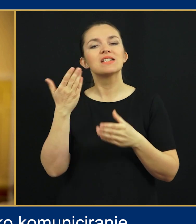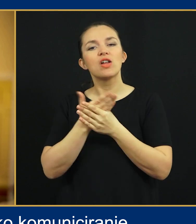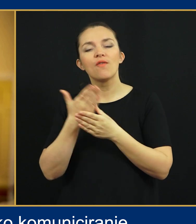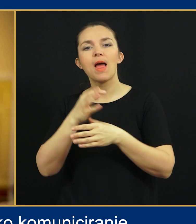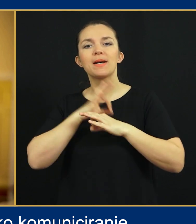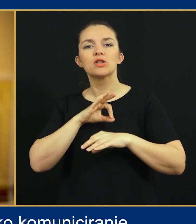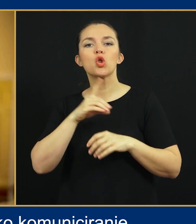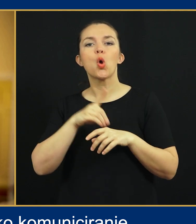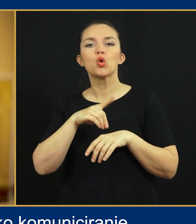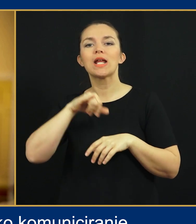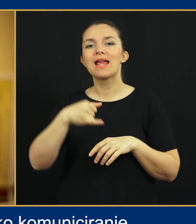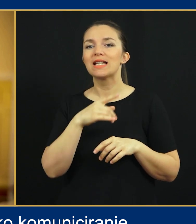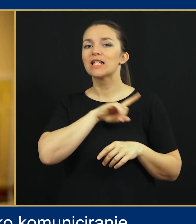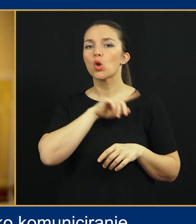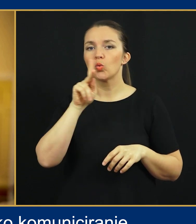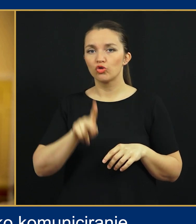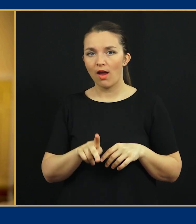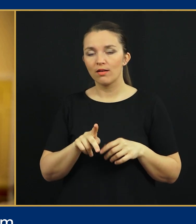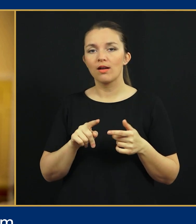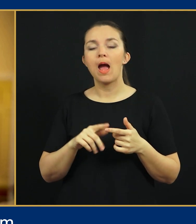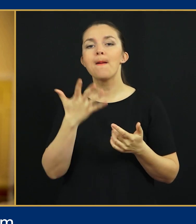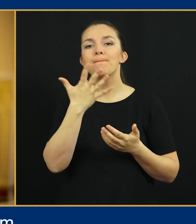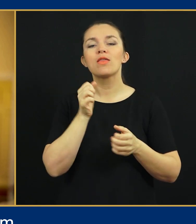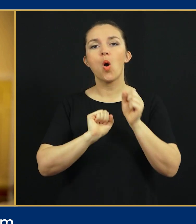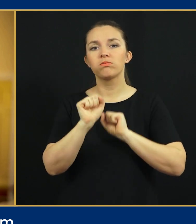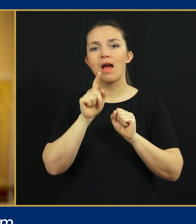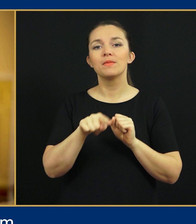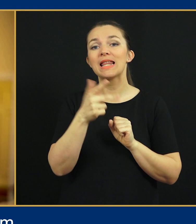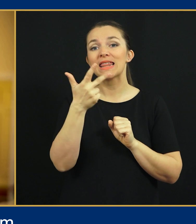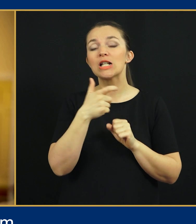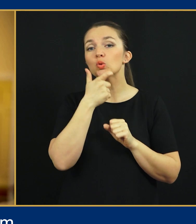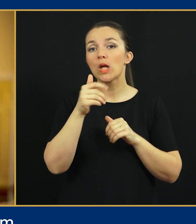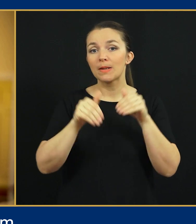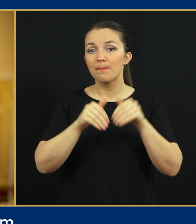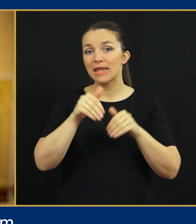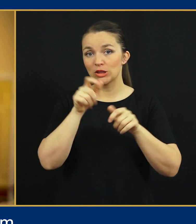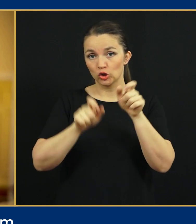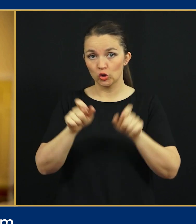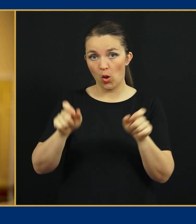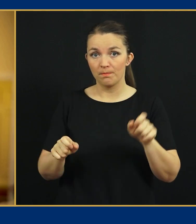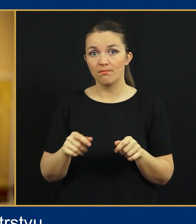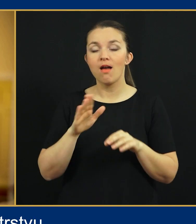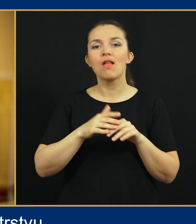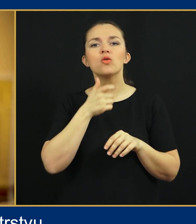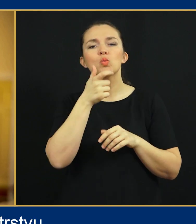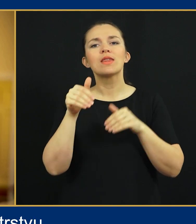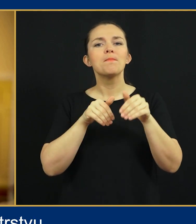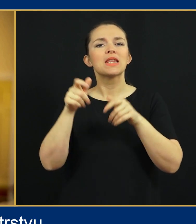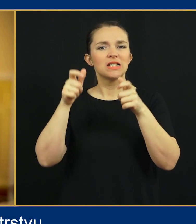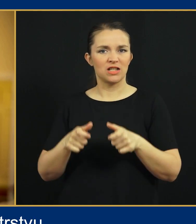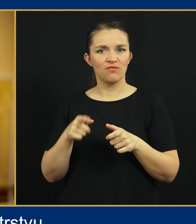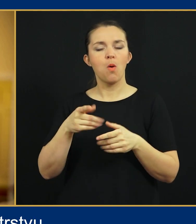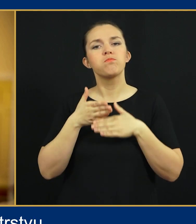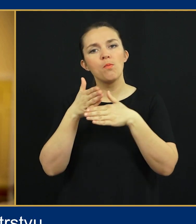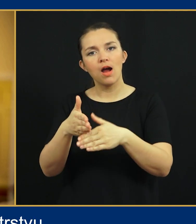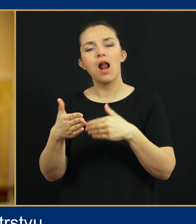svetovala predsedniku dr. Janezu Drnovšku, 5 obrambnim in 3 zunanjim ministrom. Na zunanjem ministrstvu